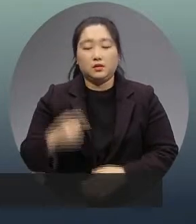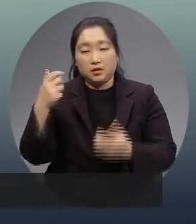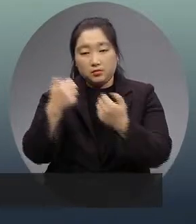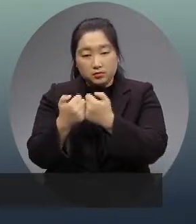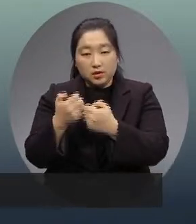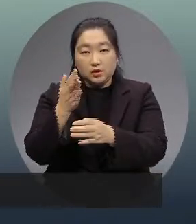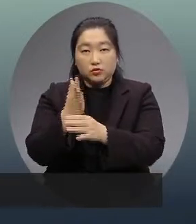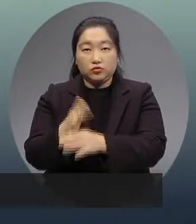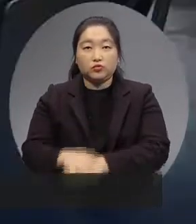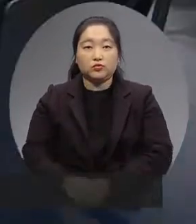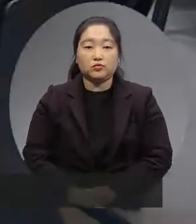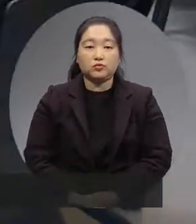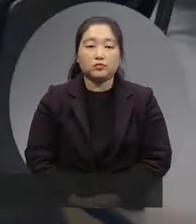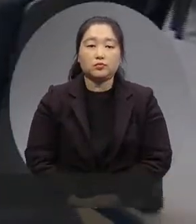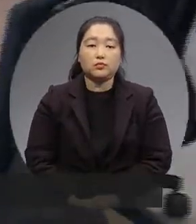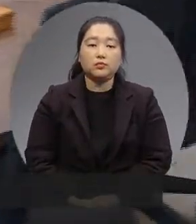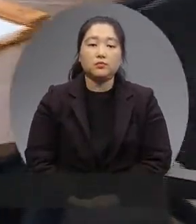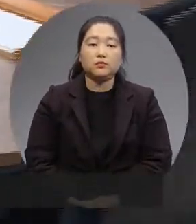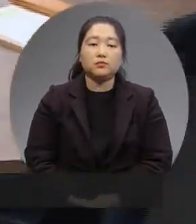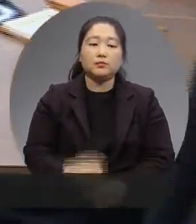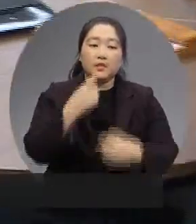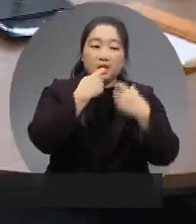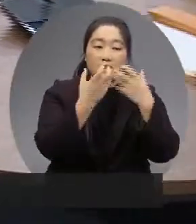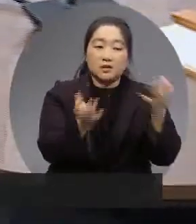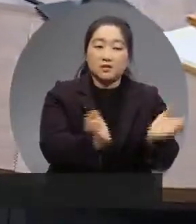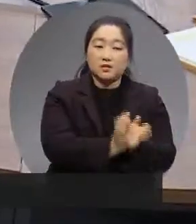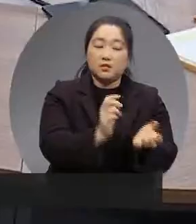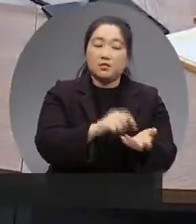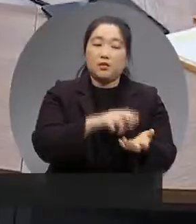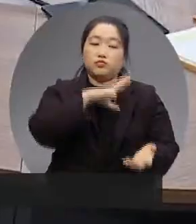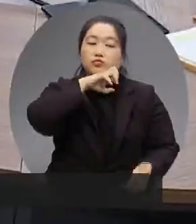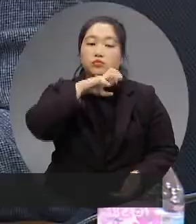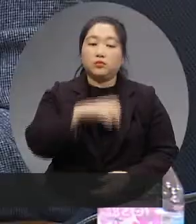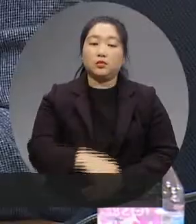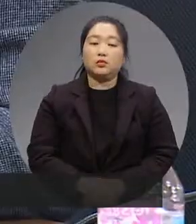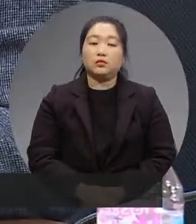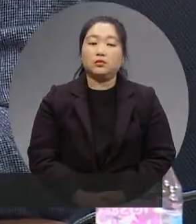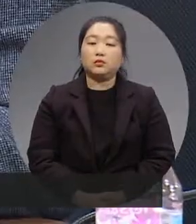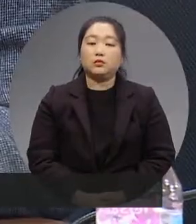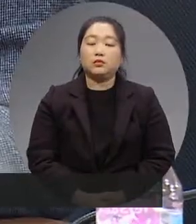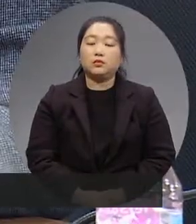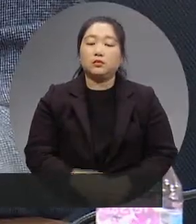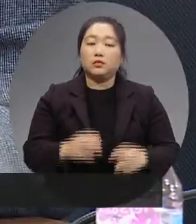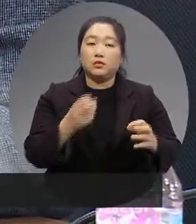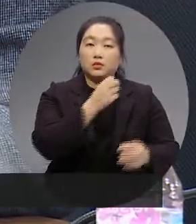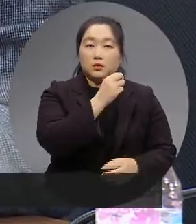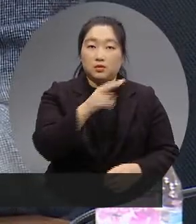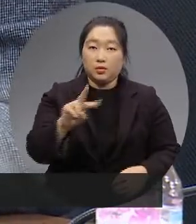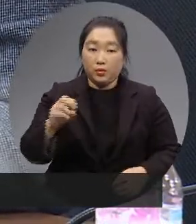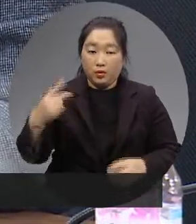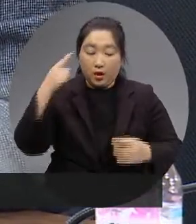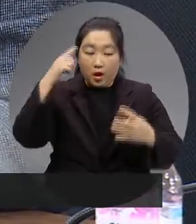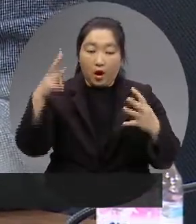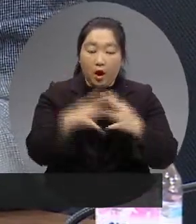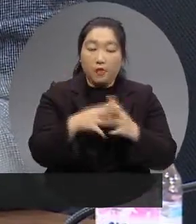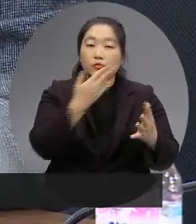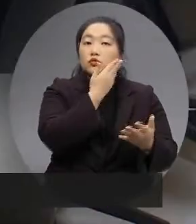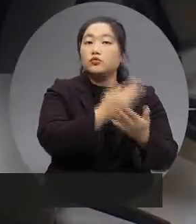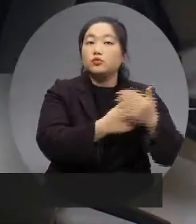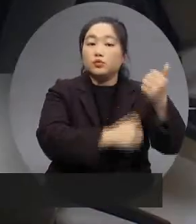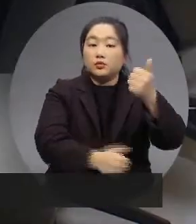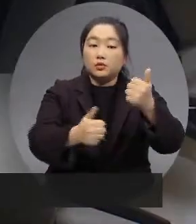그렇게 잡아가고 있습니다. 더불어민주당은 즉각 반발했습니다. 여야 합의로 결정된 상임위원장